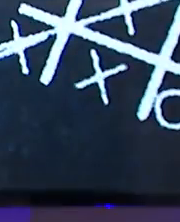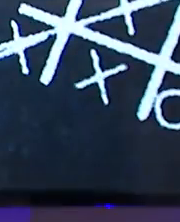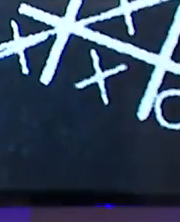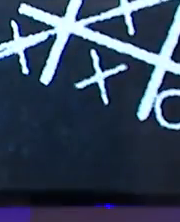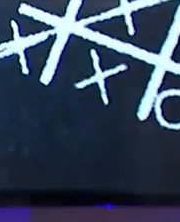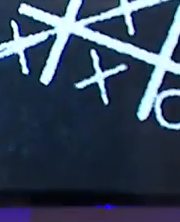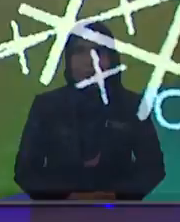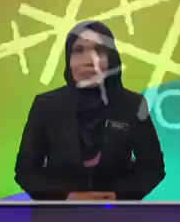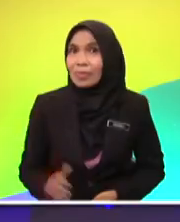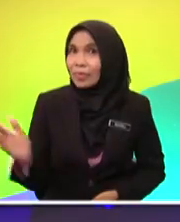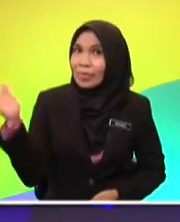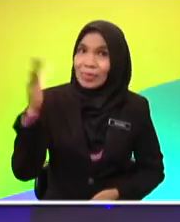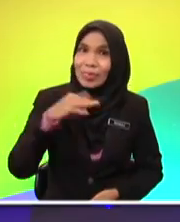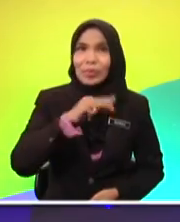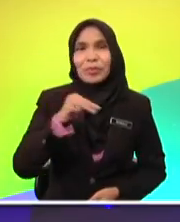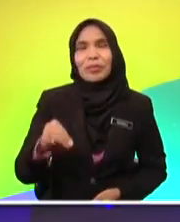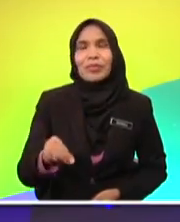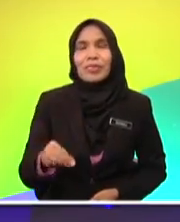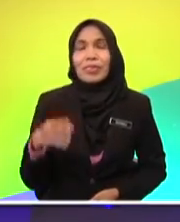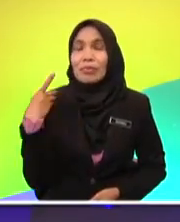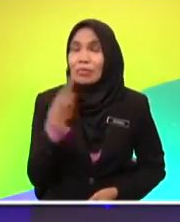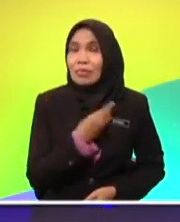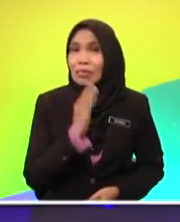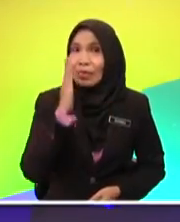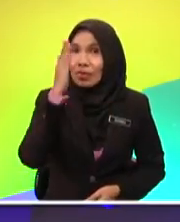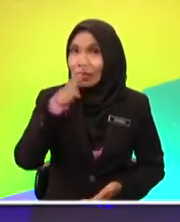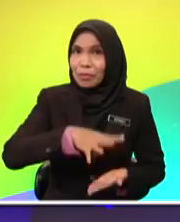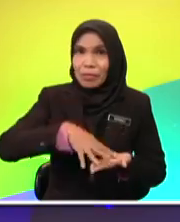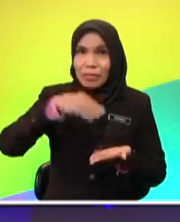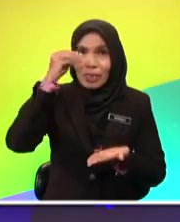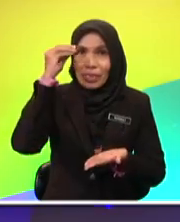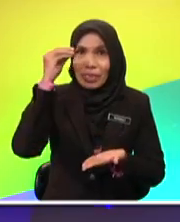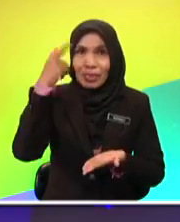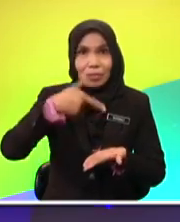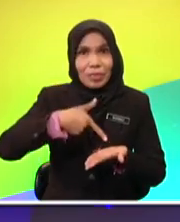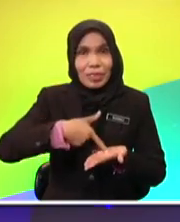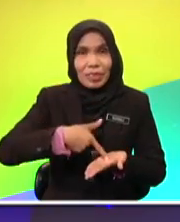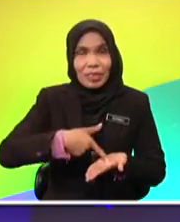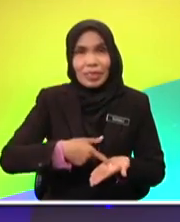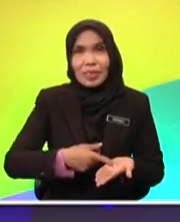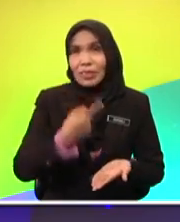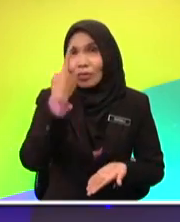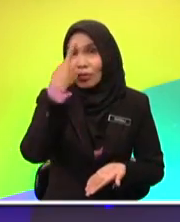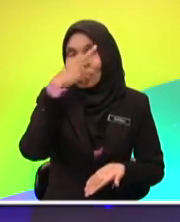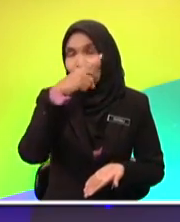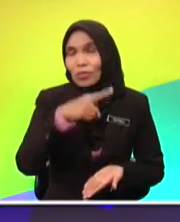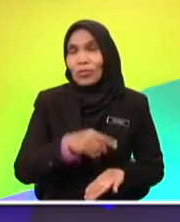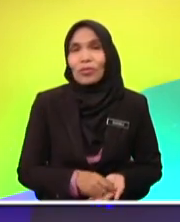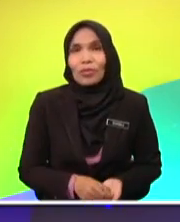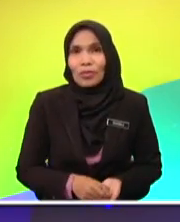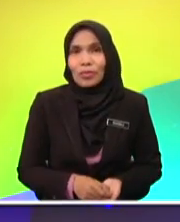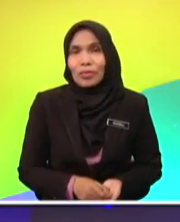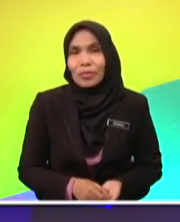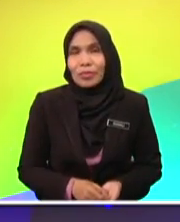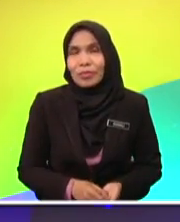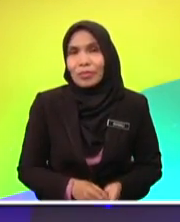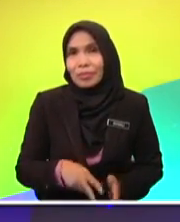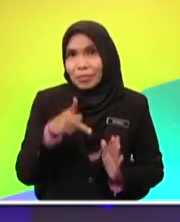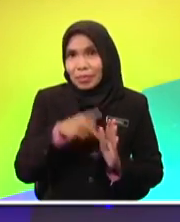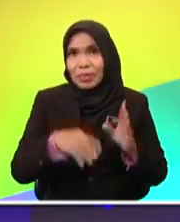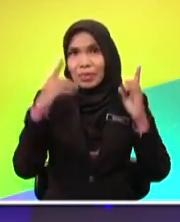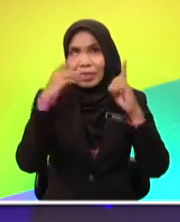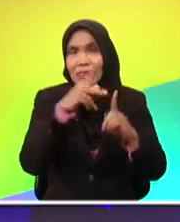Ayuh murid-murid, kita nak teruskan pembelajaran kita untuk mata pelajaran pendidikan sains sosial dan